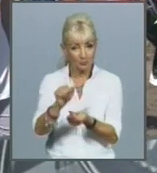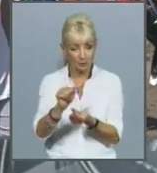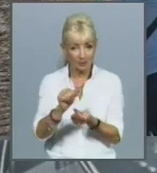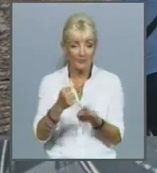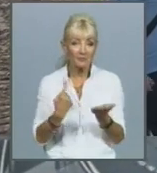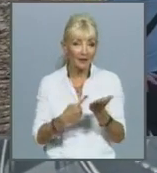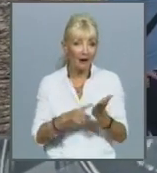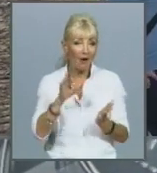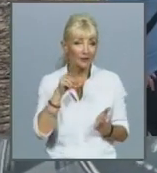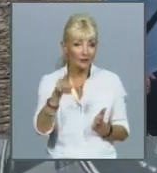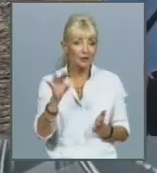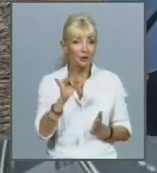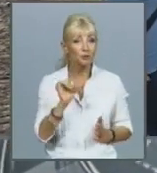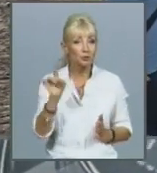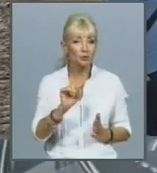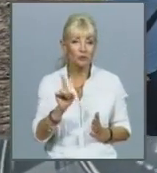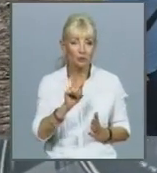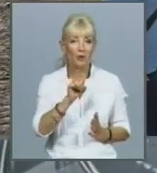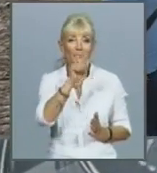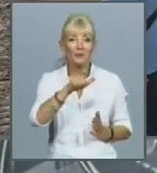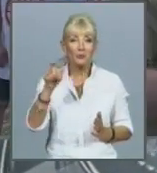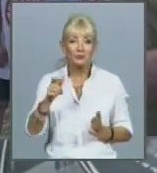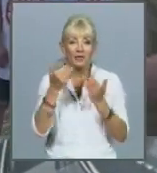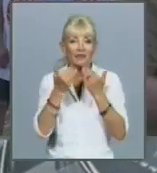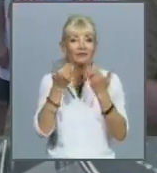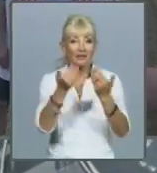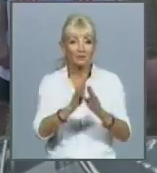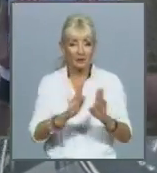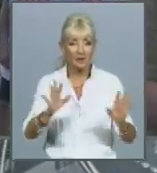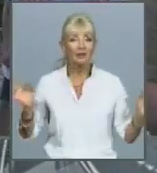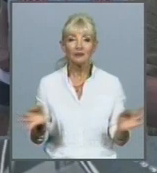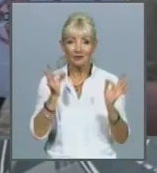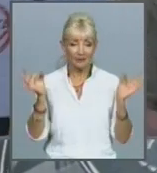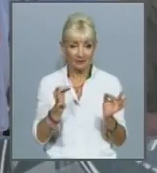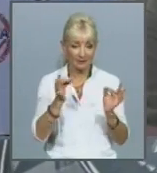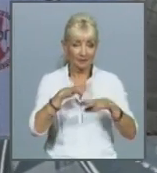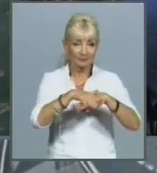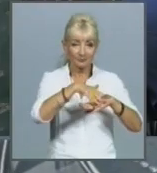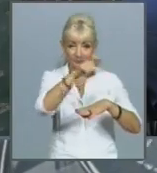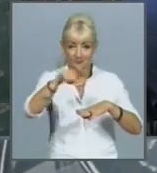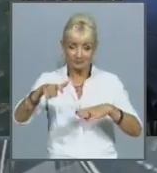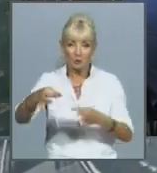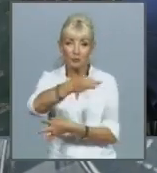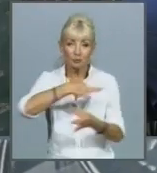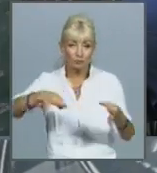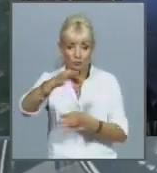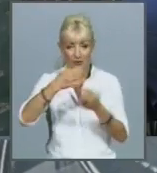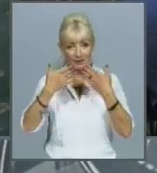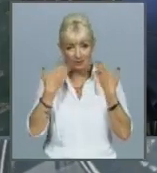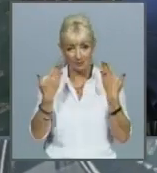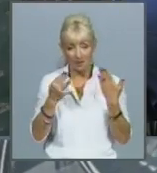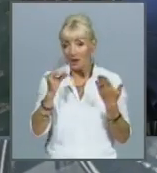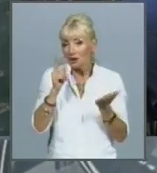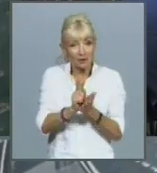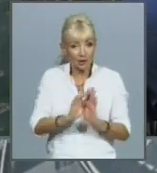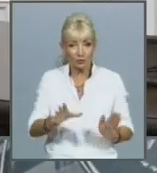аргумент від них пішло і те, що начебто людей не питали. Ніяких громадських слухань не було. Не було, та й не мало